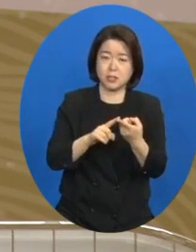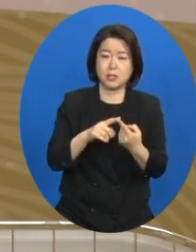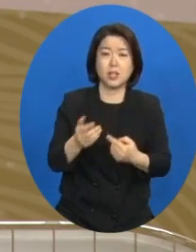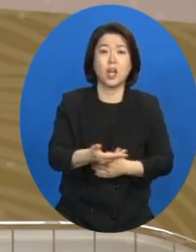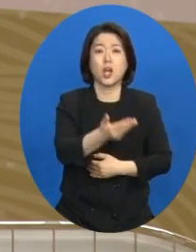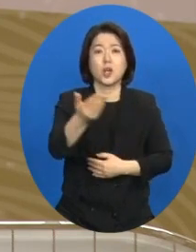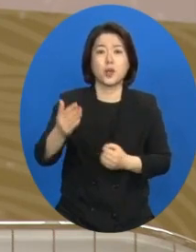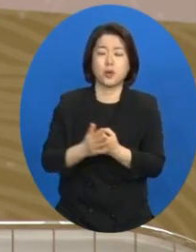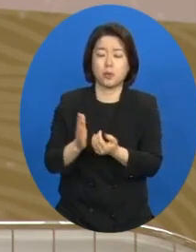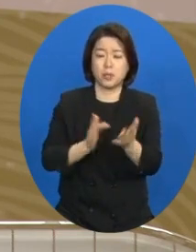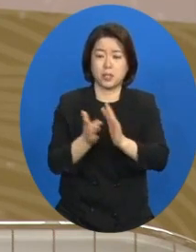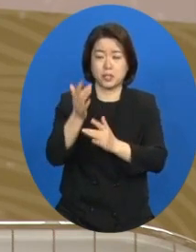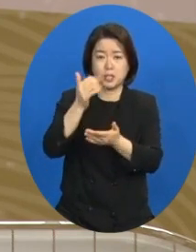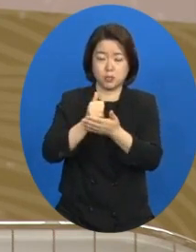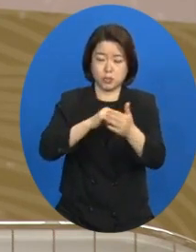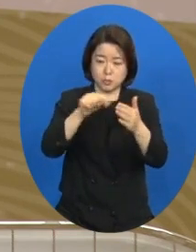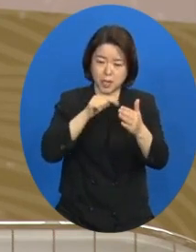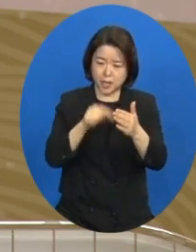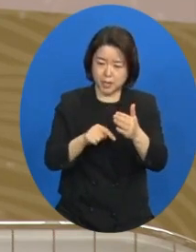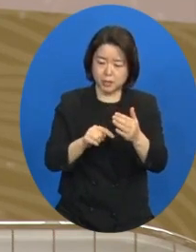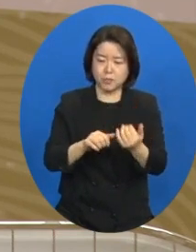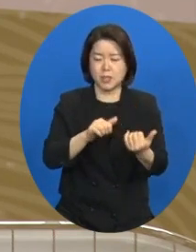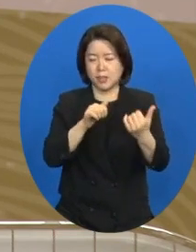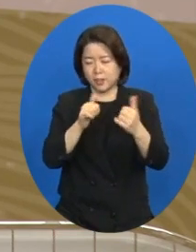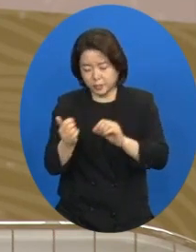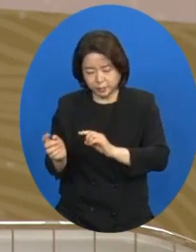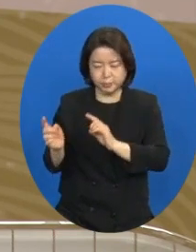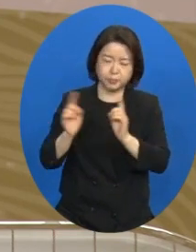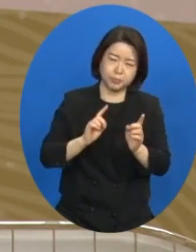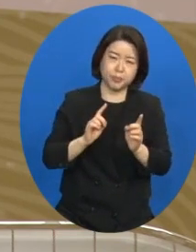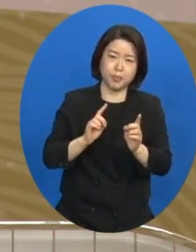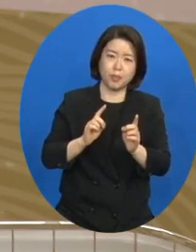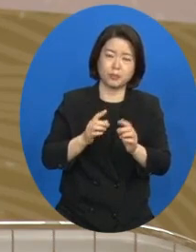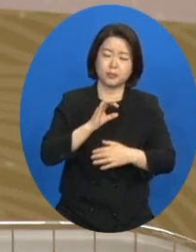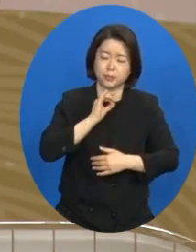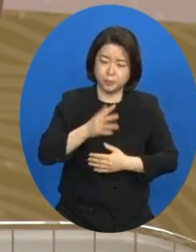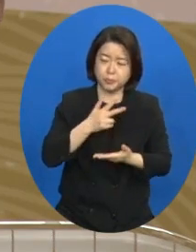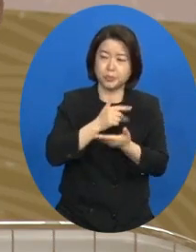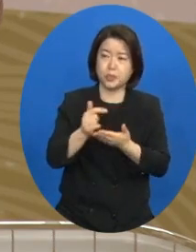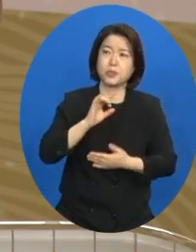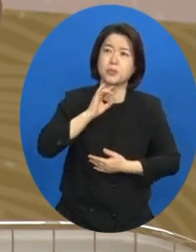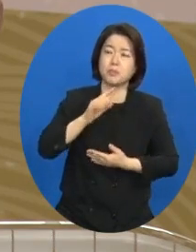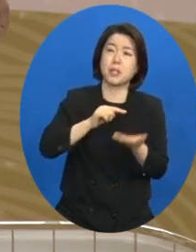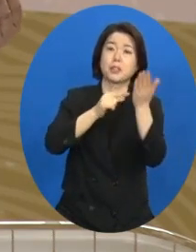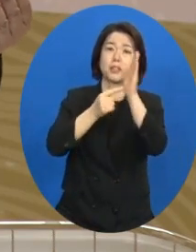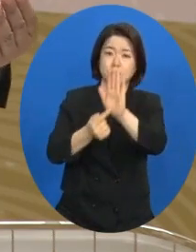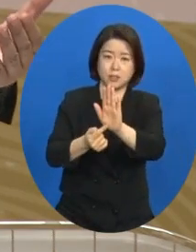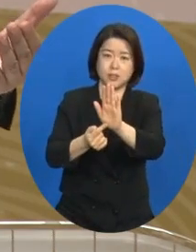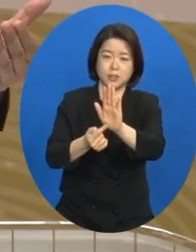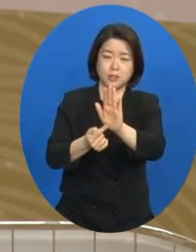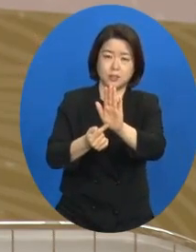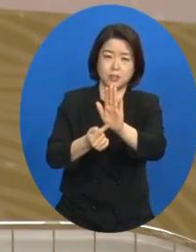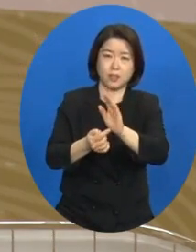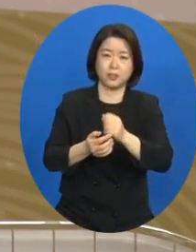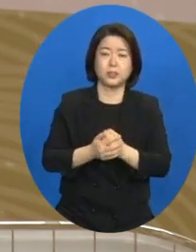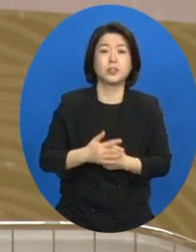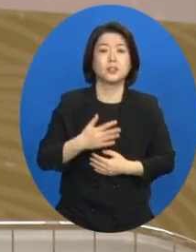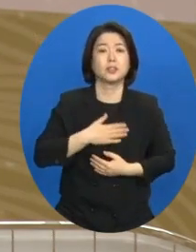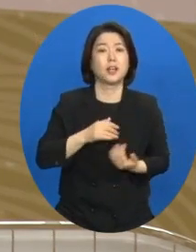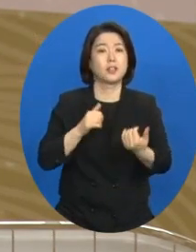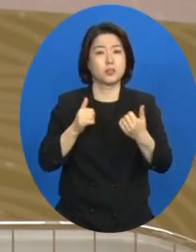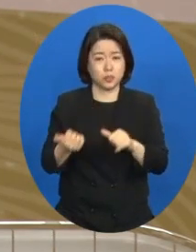여러분이 예수님 안에서 살든지 죽든지 오직 주님만 드러난 나는